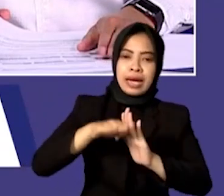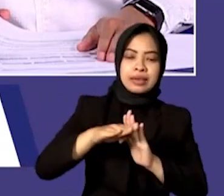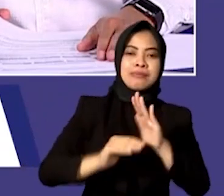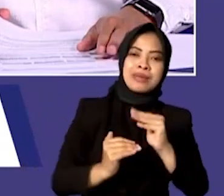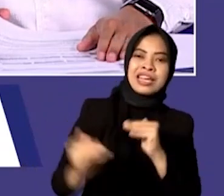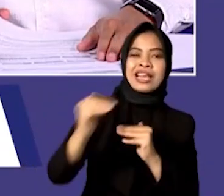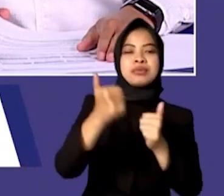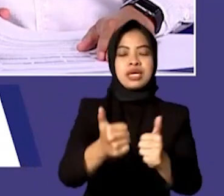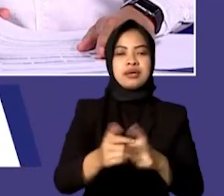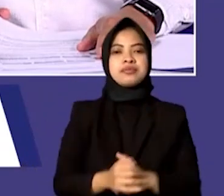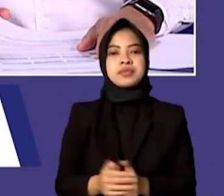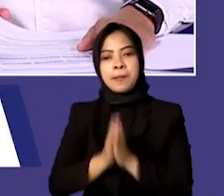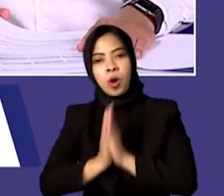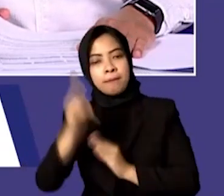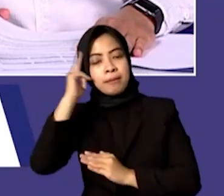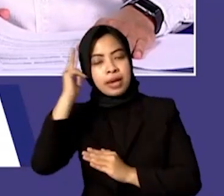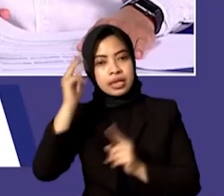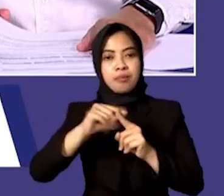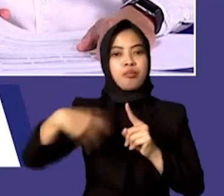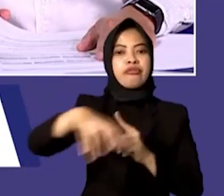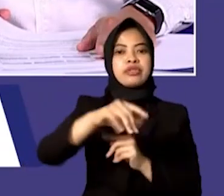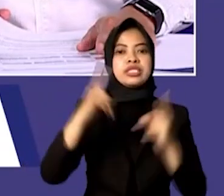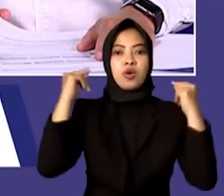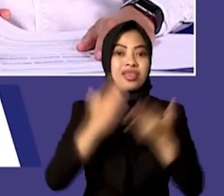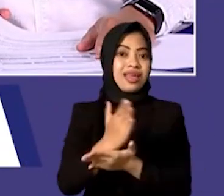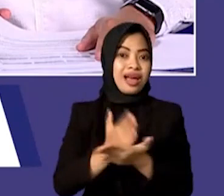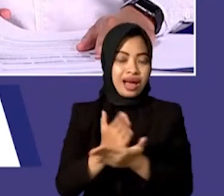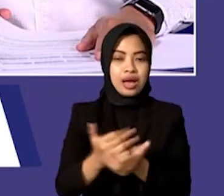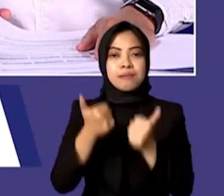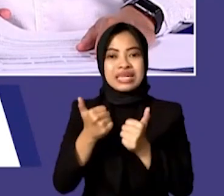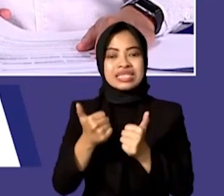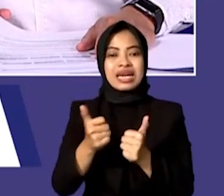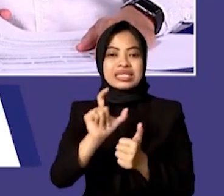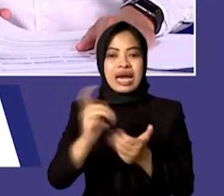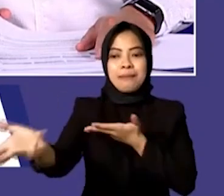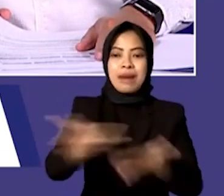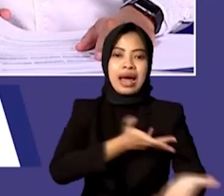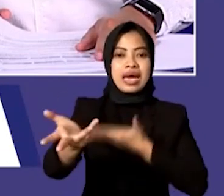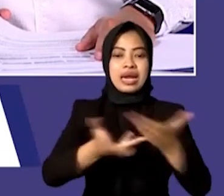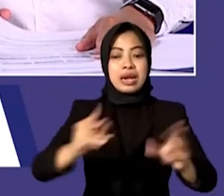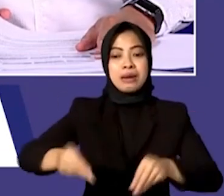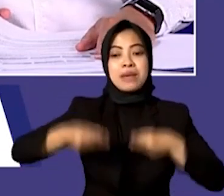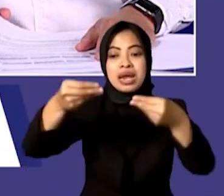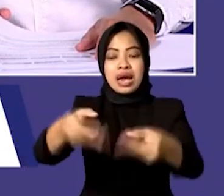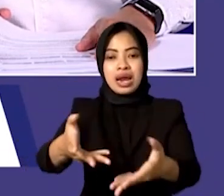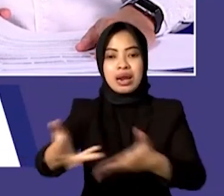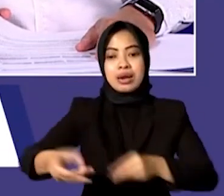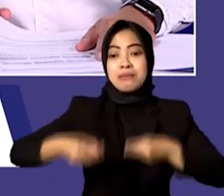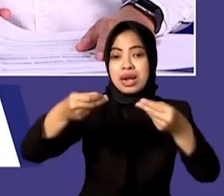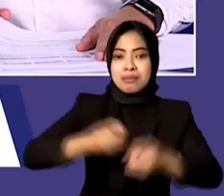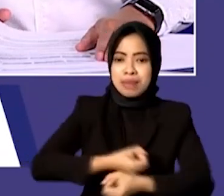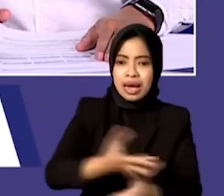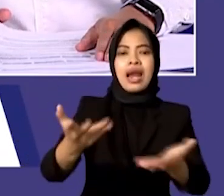kepada pemerintah provinsi Jawa Tengah untuk dapat meningkatkan pelayanan kesehatan dan